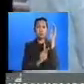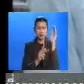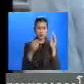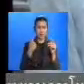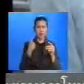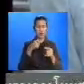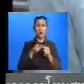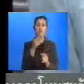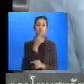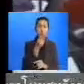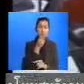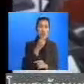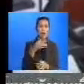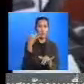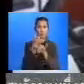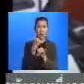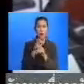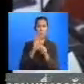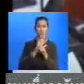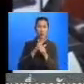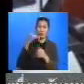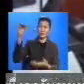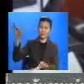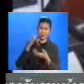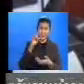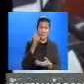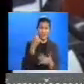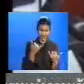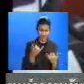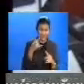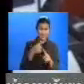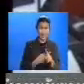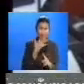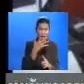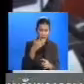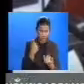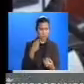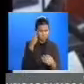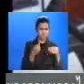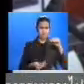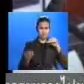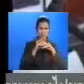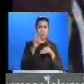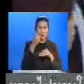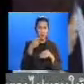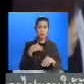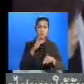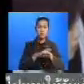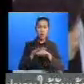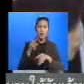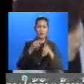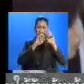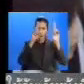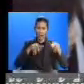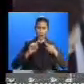พื้นที่พบว่าบุหรี่ล็อตใหม่เพิ่งจะส่งมาช่วงต้นเดือนพฤษภาคมและกำลังจัดสนมาเพิ่มเร็วๆนี้พร้อมกับเตือนบรรดาร้านค้าว่าอย่า